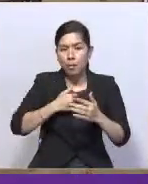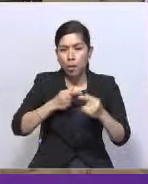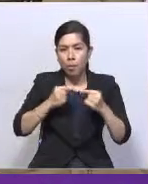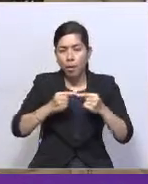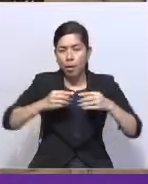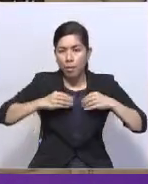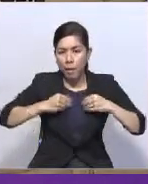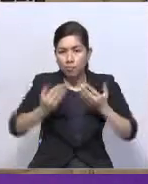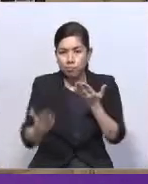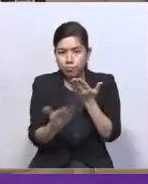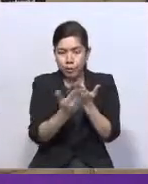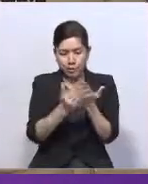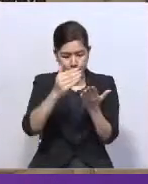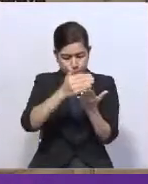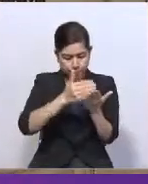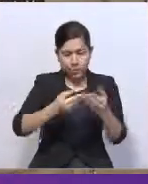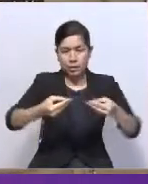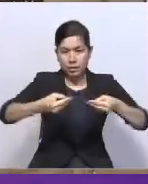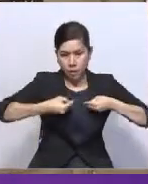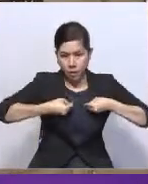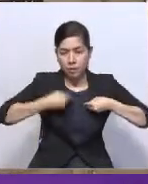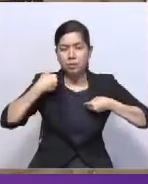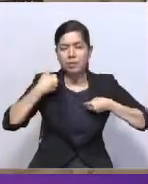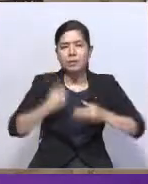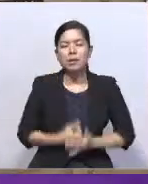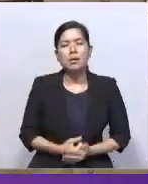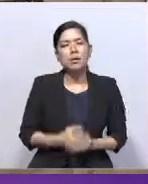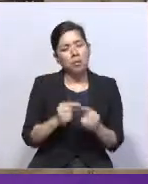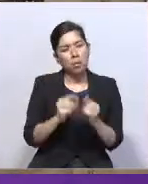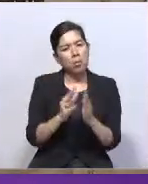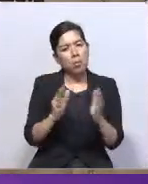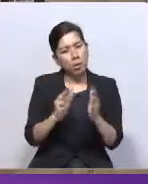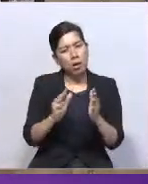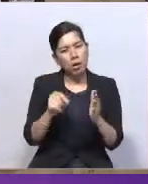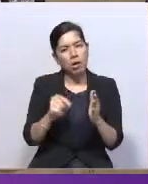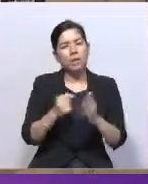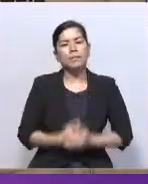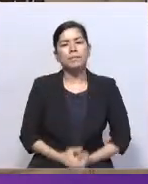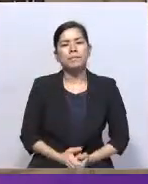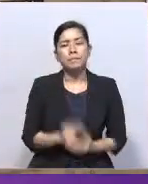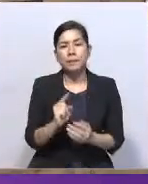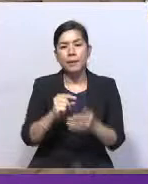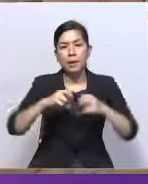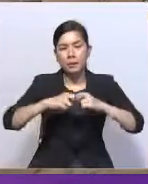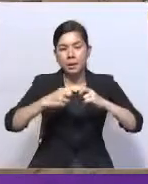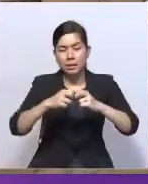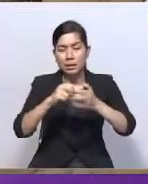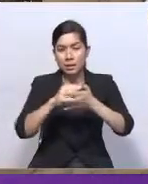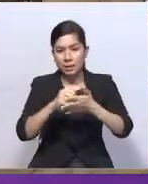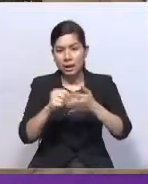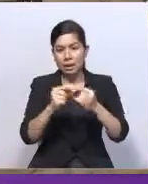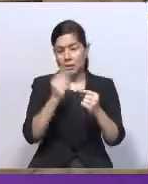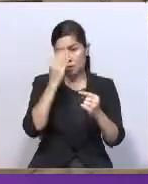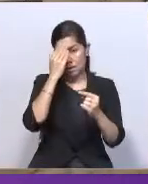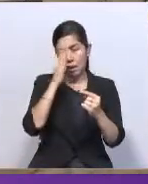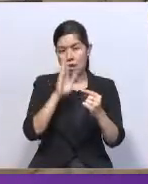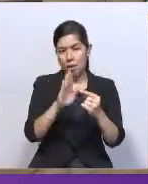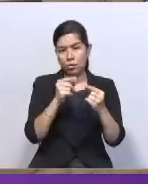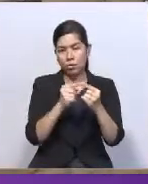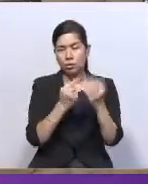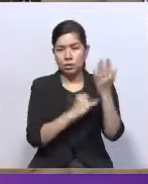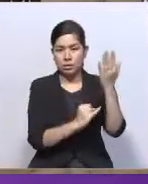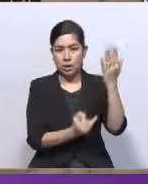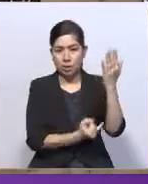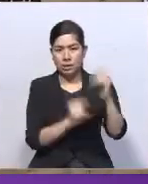แล้วนะครับซึ่งก็มีอยู่จำนวนมากพอสมควรนะครับสำหรับการแก้ปัญหาเฉพาะหน้านะครับในแต่ละจังหวัดนะ